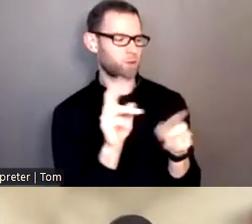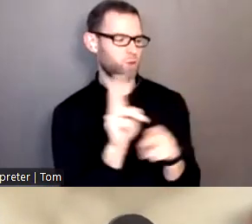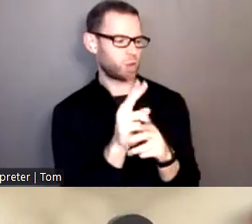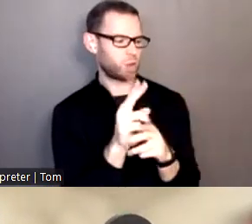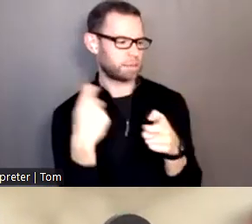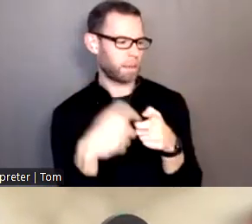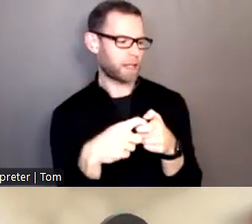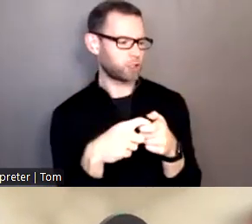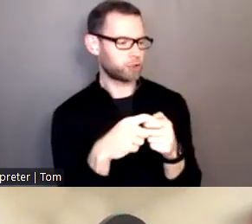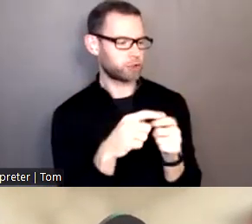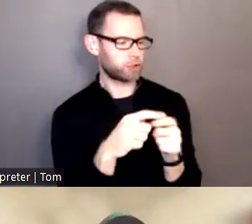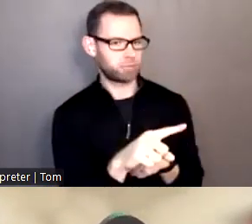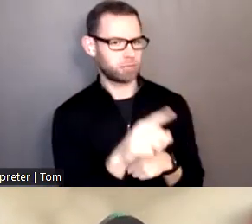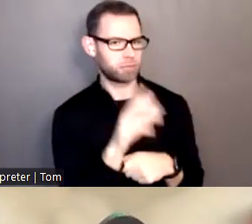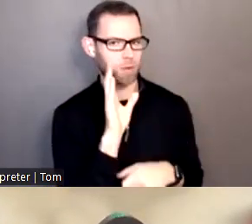Yeah.